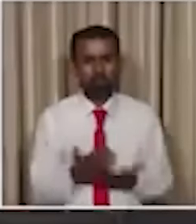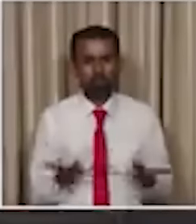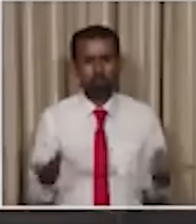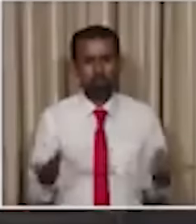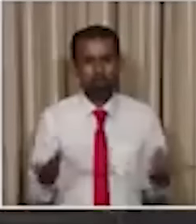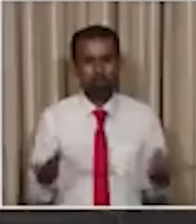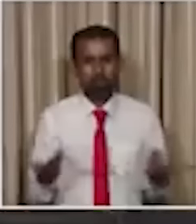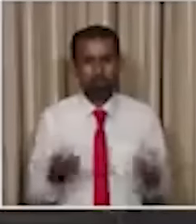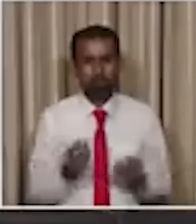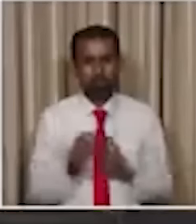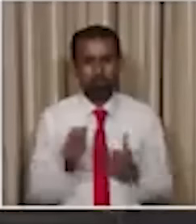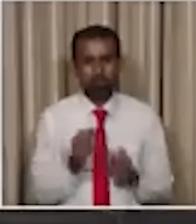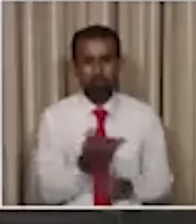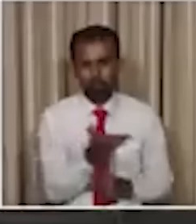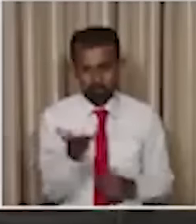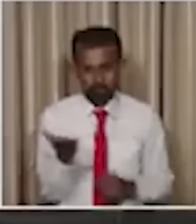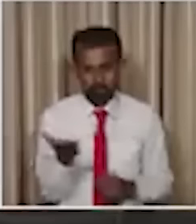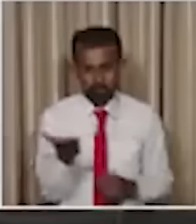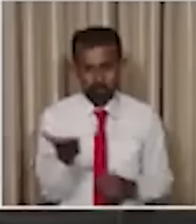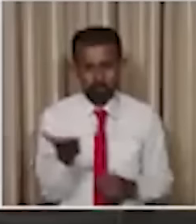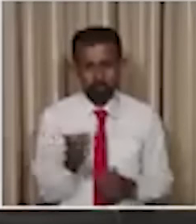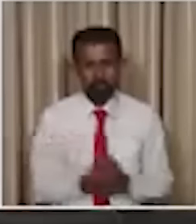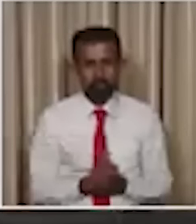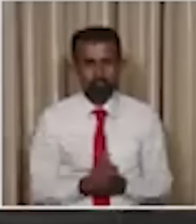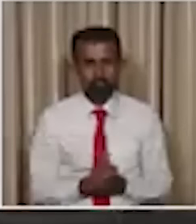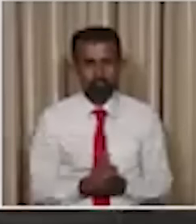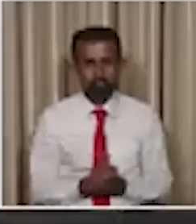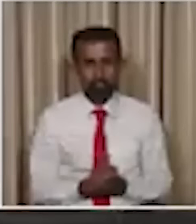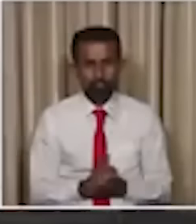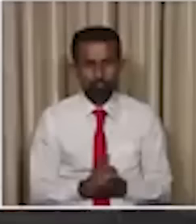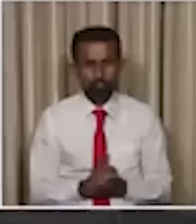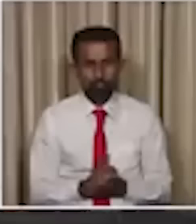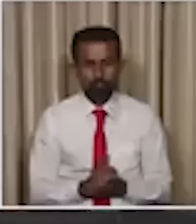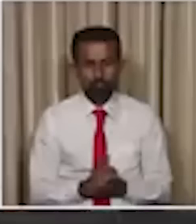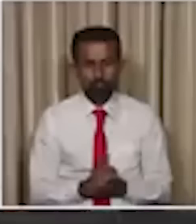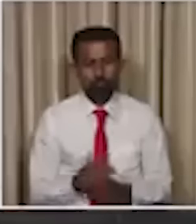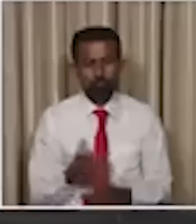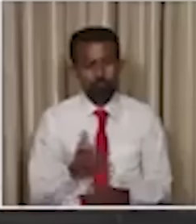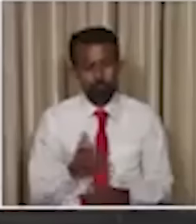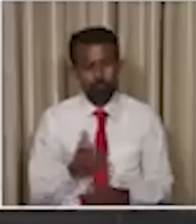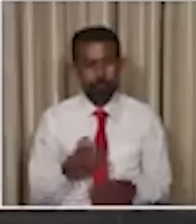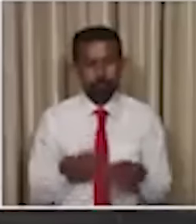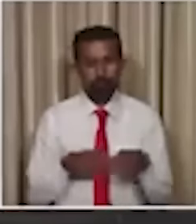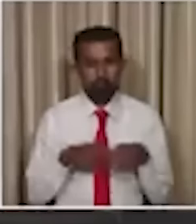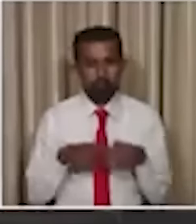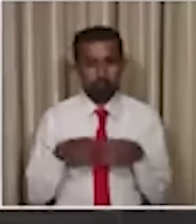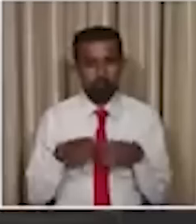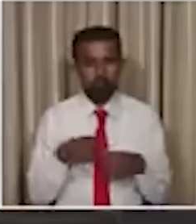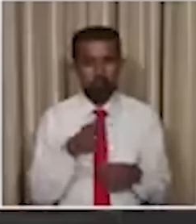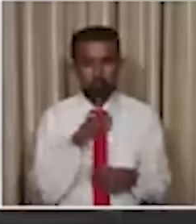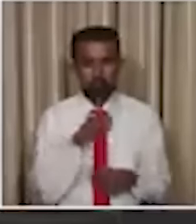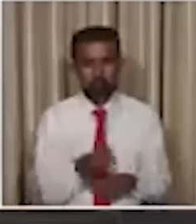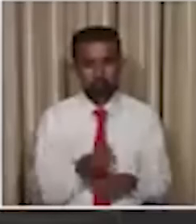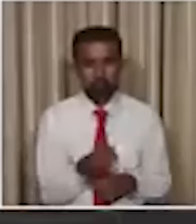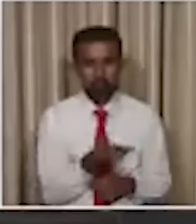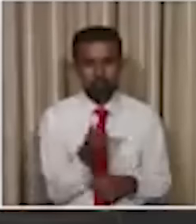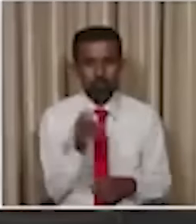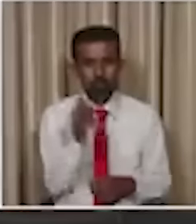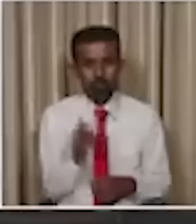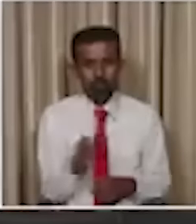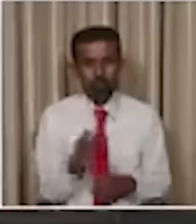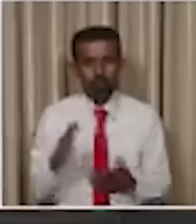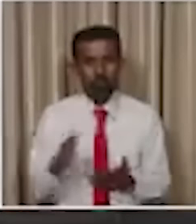මං මන්ත්‍රීතුමා ඔබතුමා මේ බොහොම උලන්දුවෙන් මේ ප්‍රශ්න ආපු හින්දා මං කියන්නේ ඔබතුමා හරි